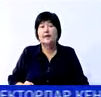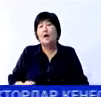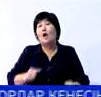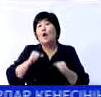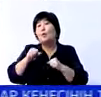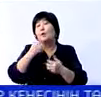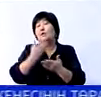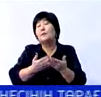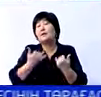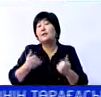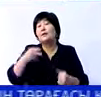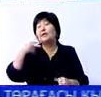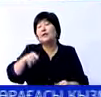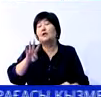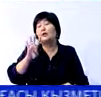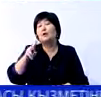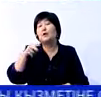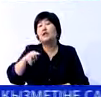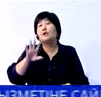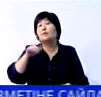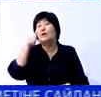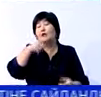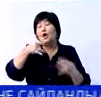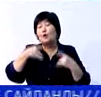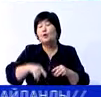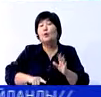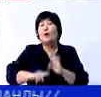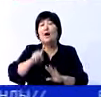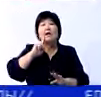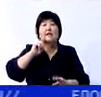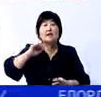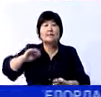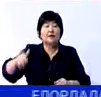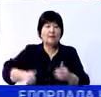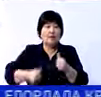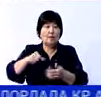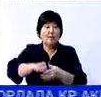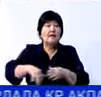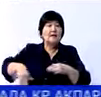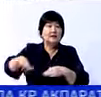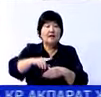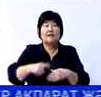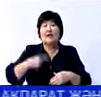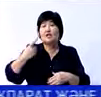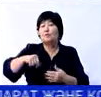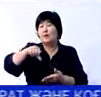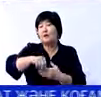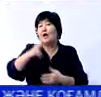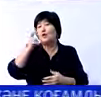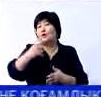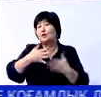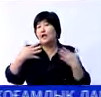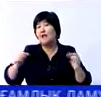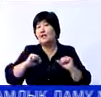Бокс бәсекесіне биыл 2004-2005 жылы туған жас былғары қолғап шеберлері бақсынады. Шаршалаңда шеберлік байқасқан 200-ден